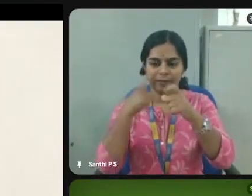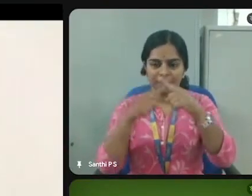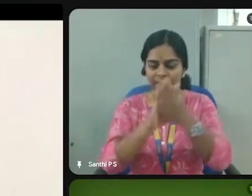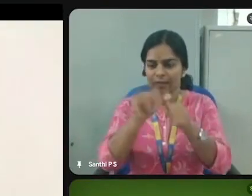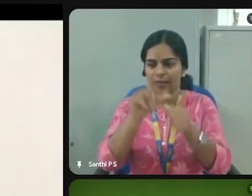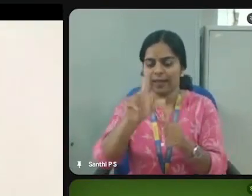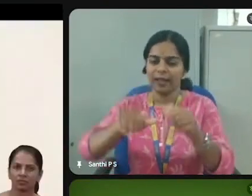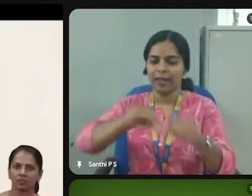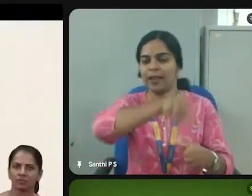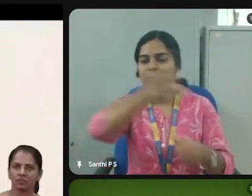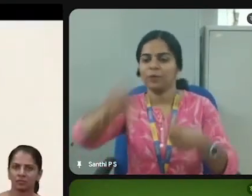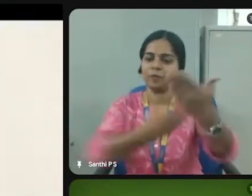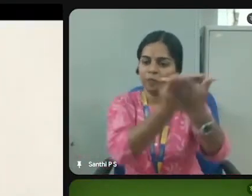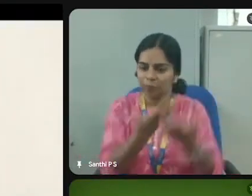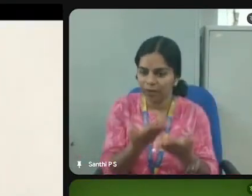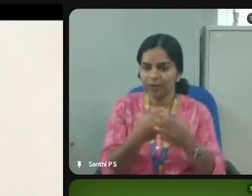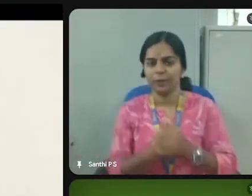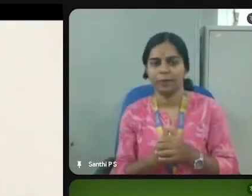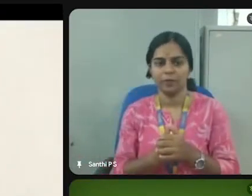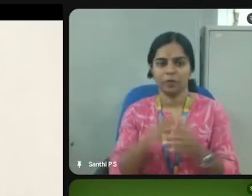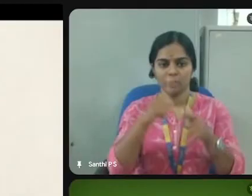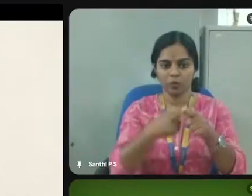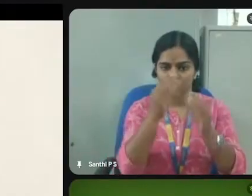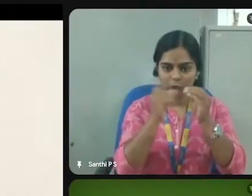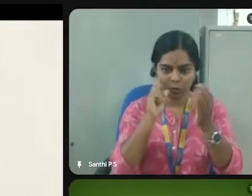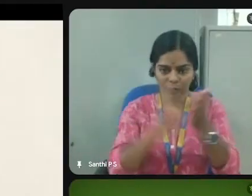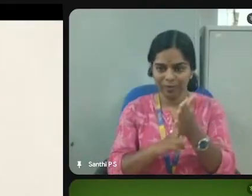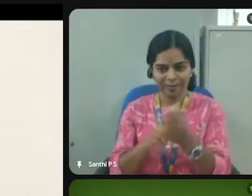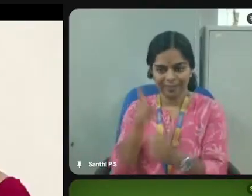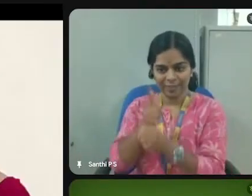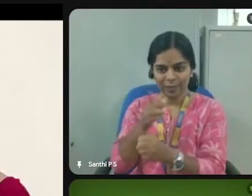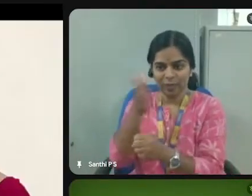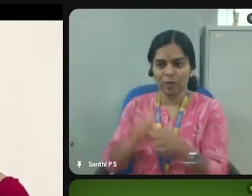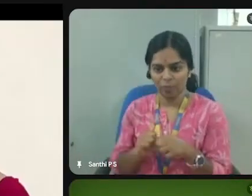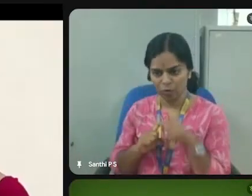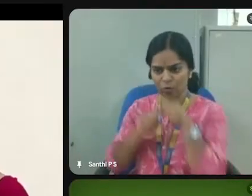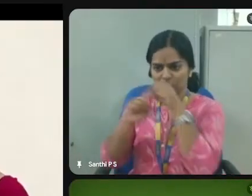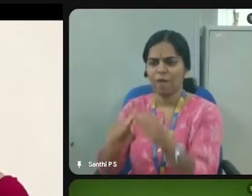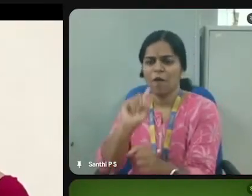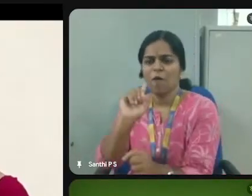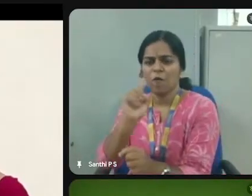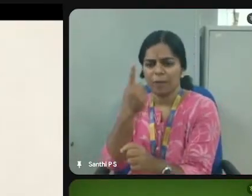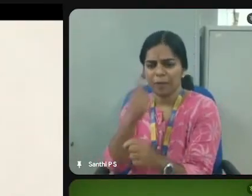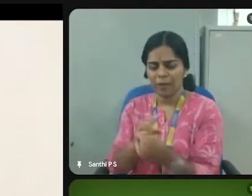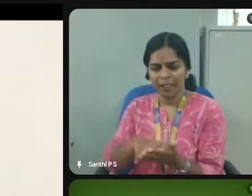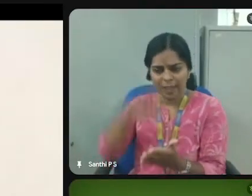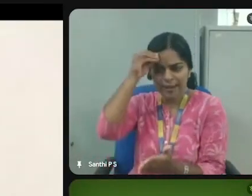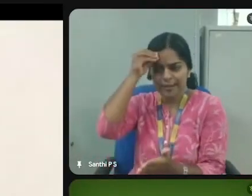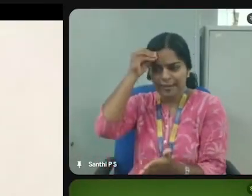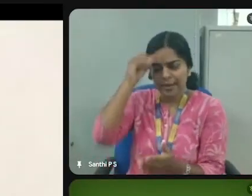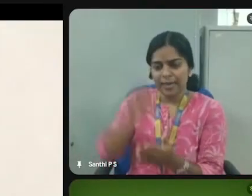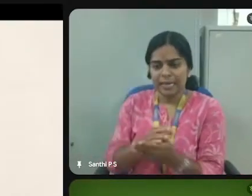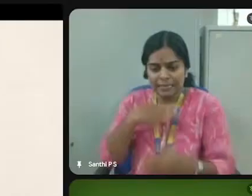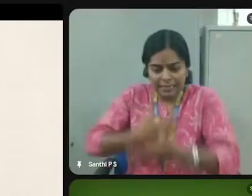എല്ലാവർക്കും സ്വാഗതം. ജുമിൻ മാമിനോടാണ് എൻ്റെ ചോദ്യം. ആദ്യകാല ഇടപെടൽ പഠന പരിമിതിയെ